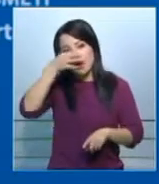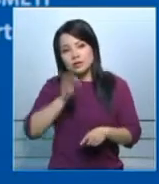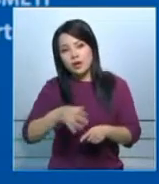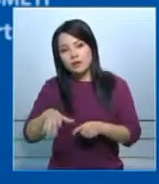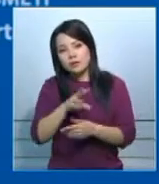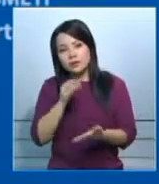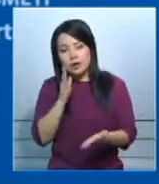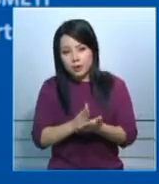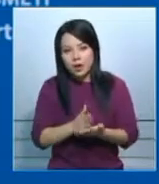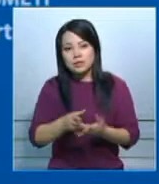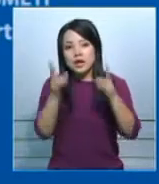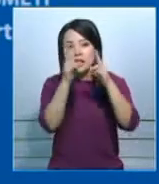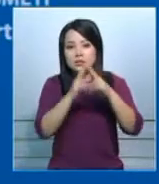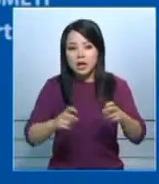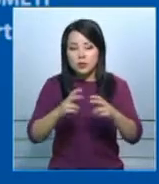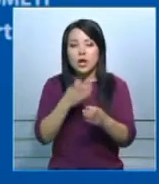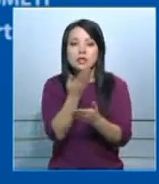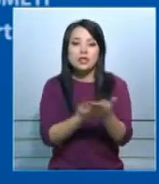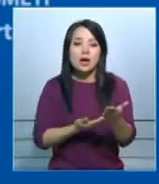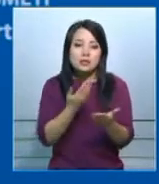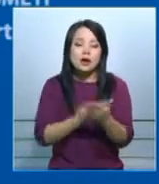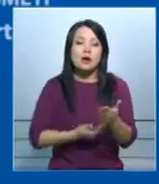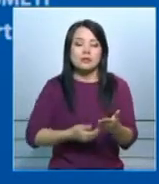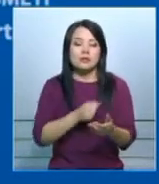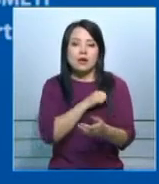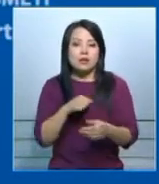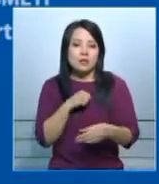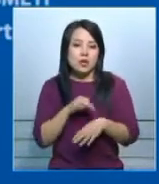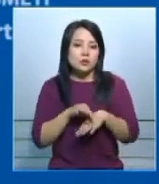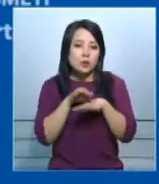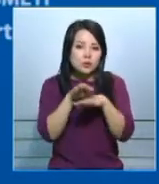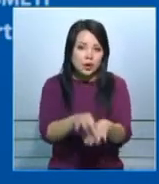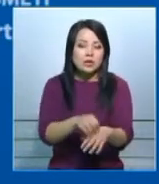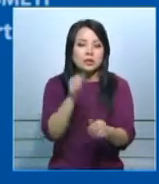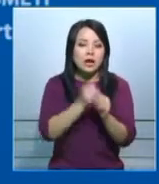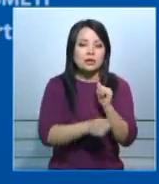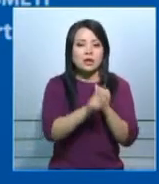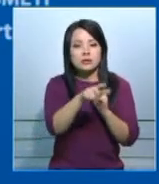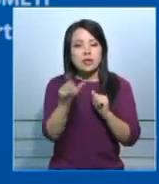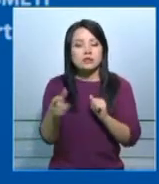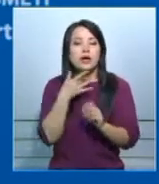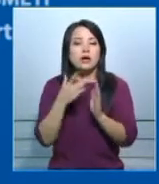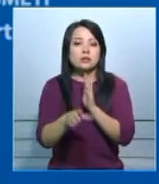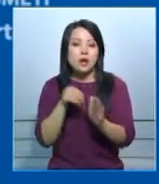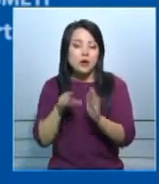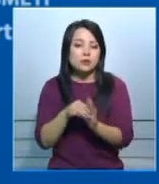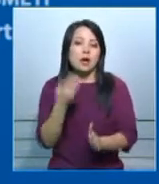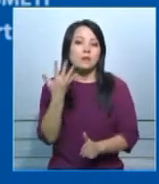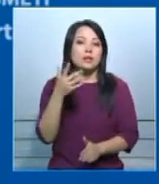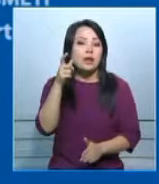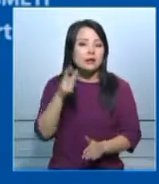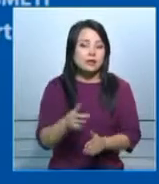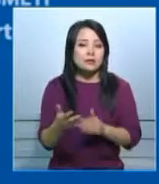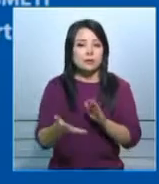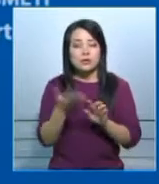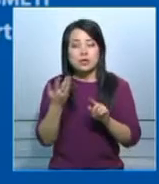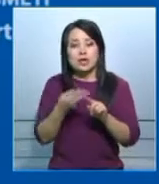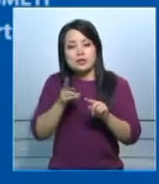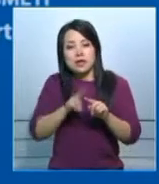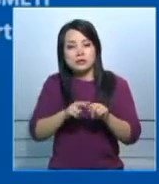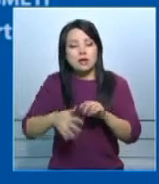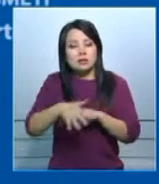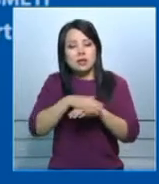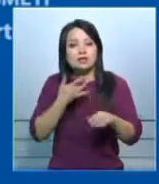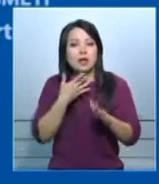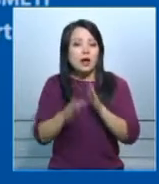бар. Бұл зерттеудің әдісі бойынша әрбір сайлаушы, әрбір 5-ші сайлаушы сайлау учаскесінен